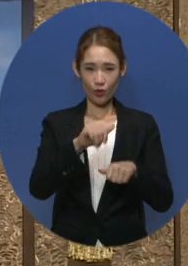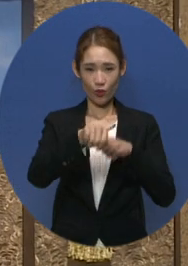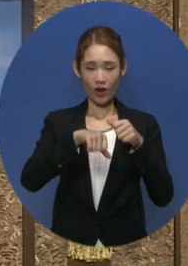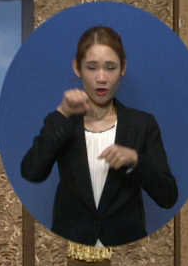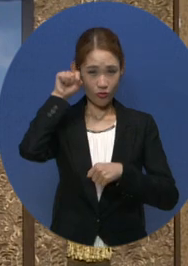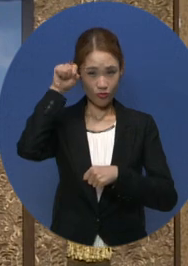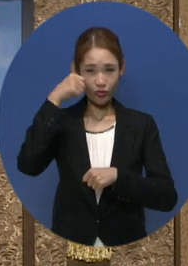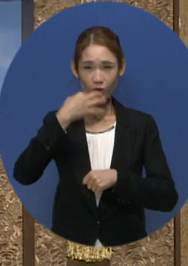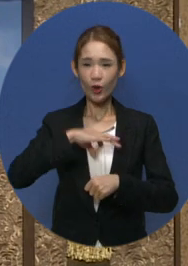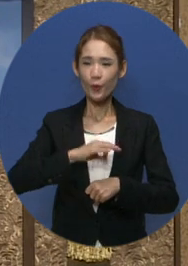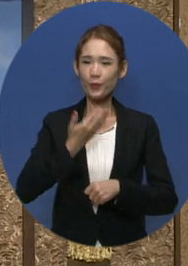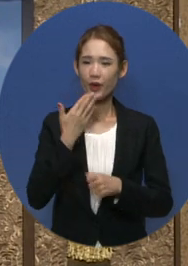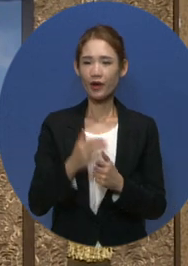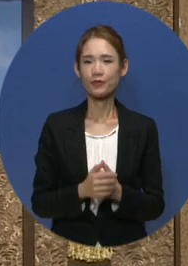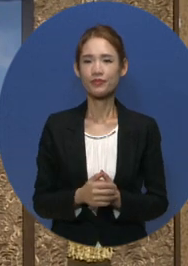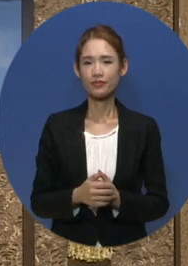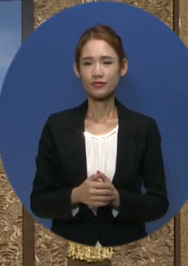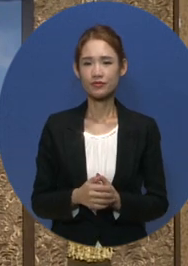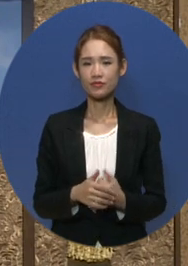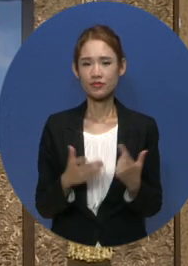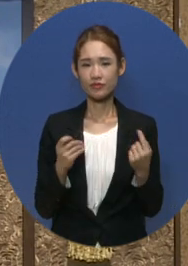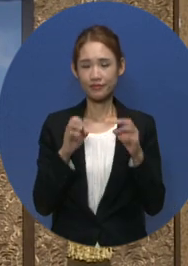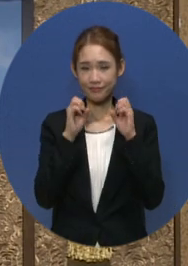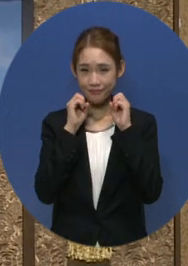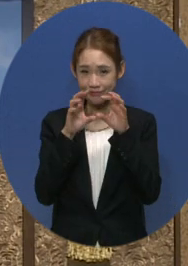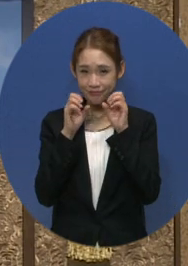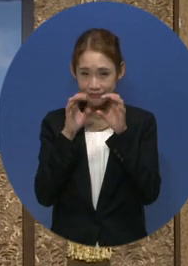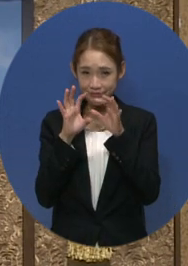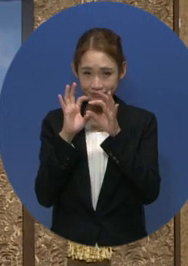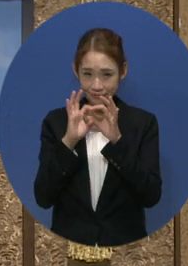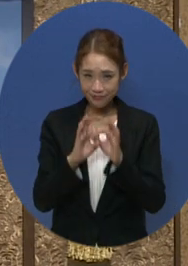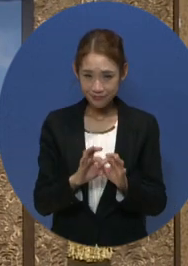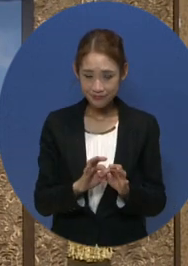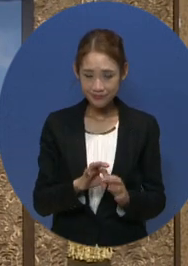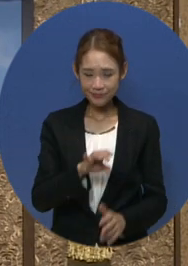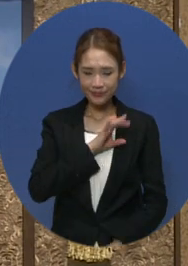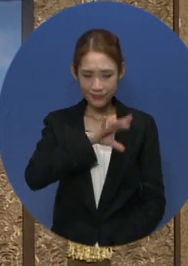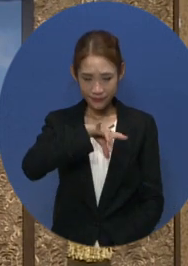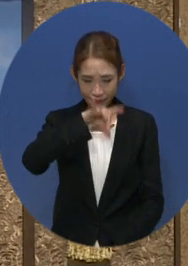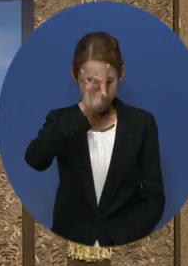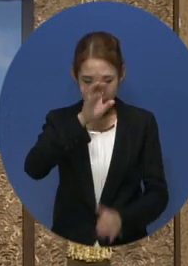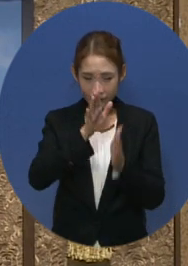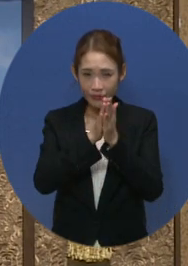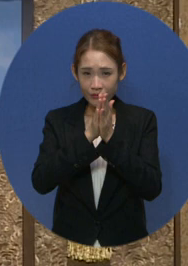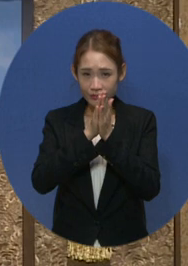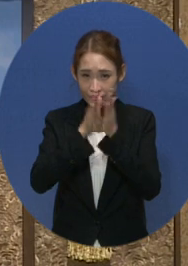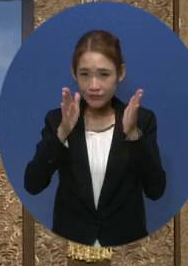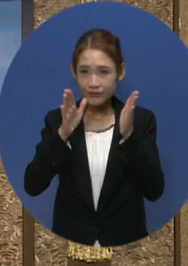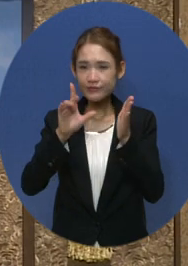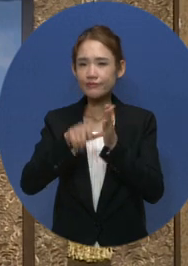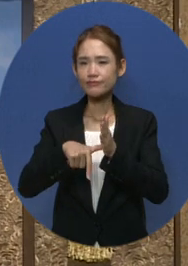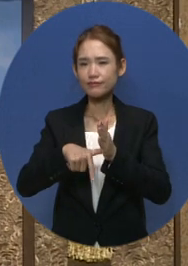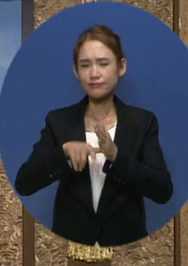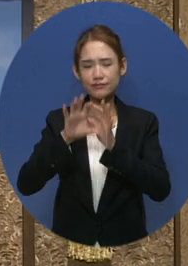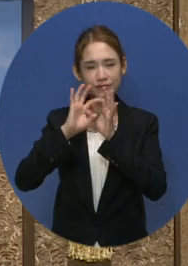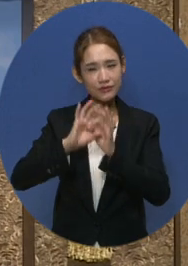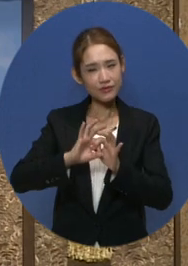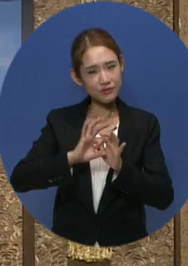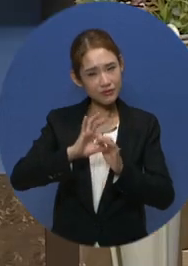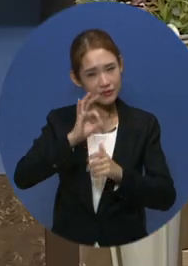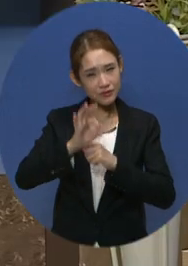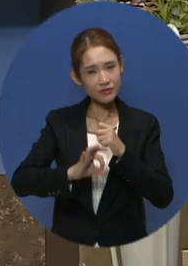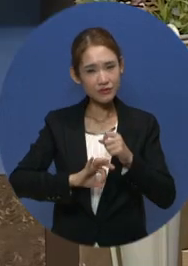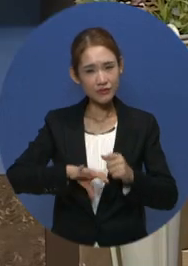운동도 되고 얼마나 좋습니까? 네. 그래서 이제 그런 캠페인을 저희가 지속적으로 하고 있는데 처음 시작할 때 10년 됐거든요. 처음 시작할 때는